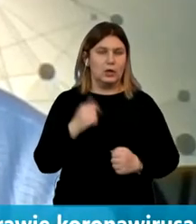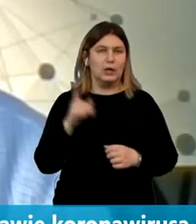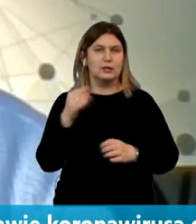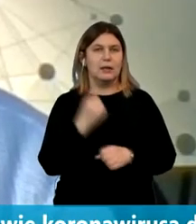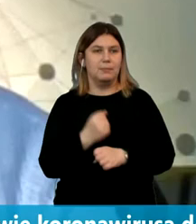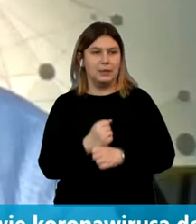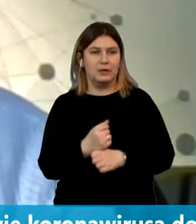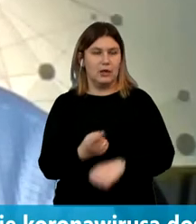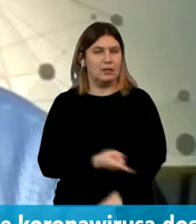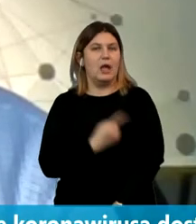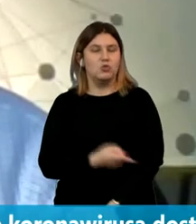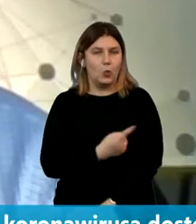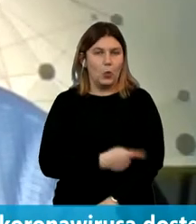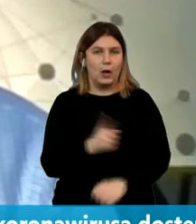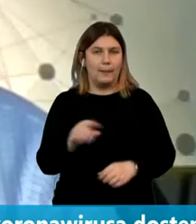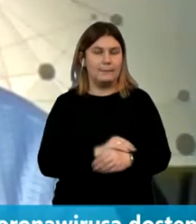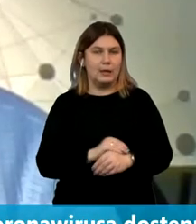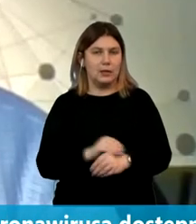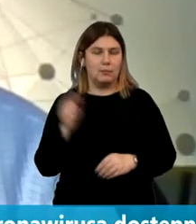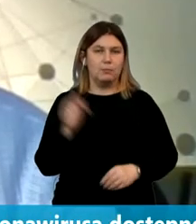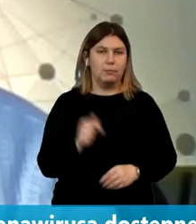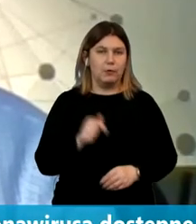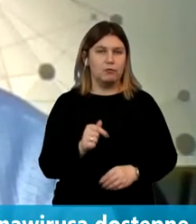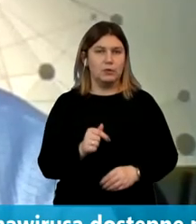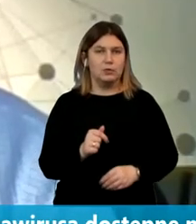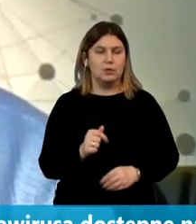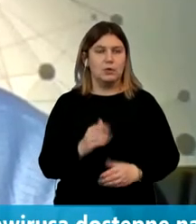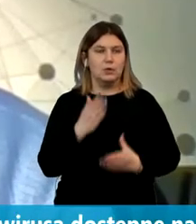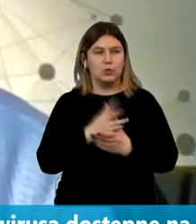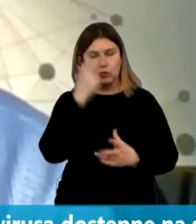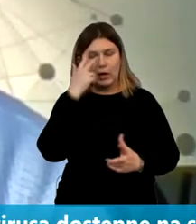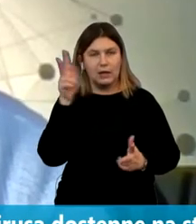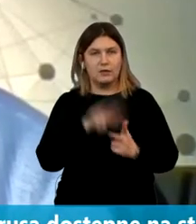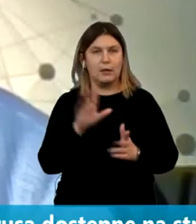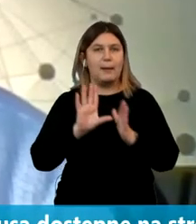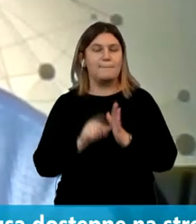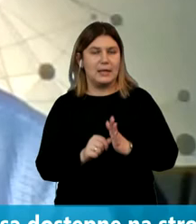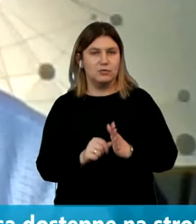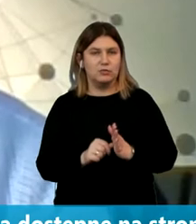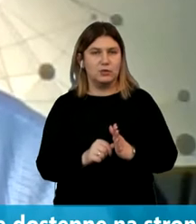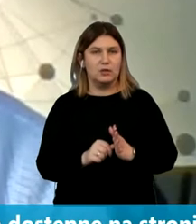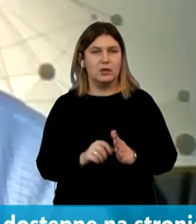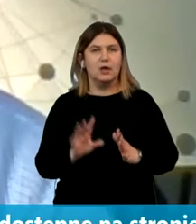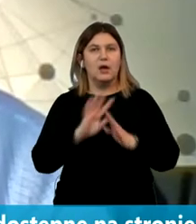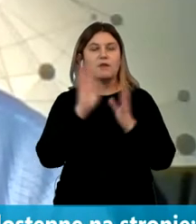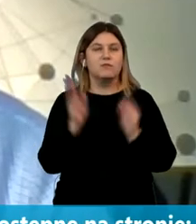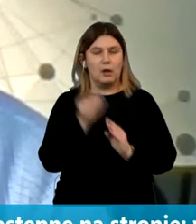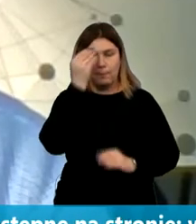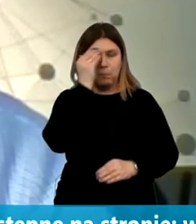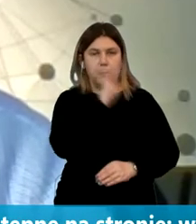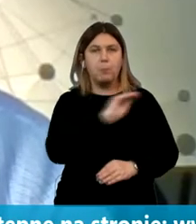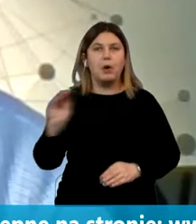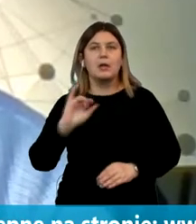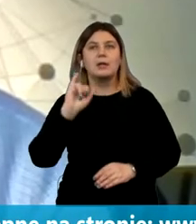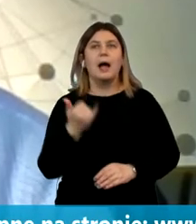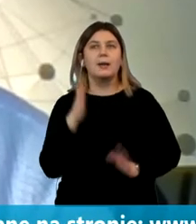lada dzień. Ten materiał powinien być już tutaj zatwierdzany w mieście i wtedy wszystkich Państwa poinformujemy o tym, na